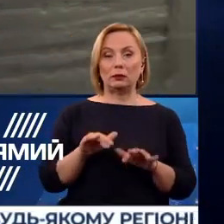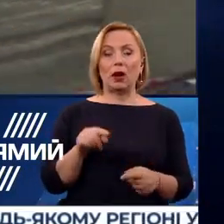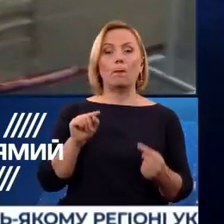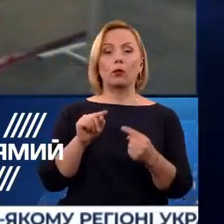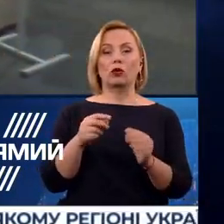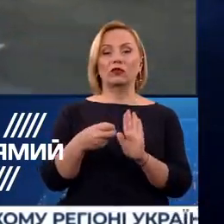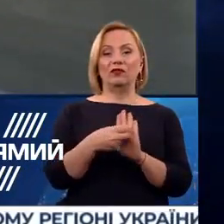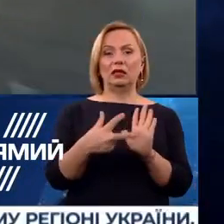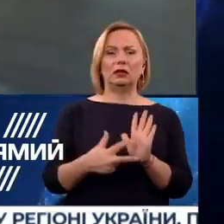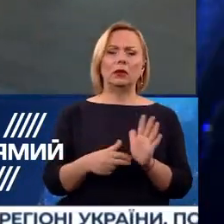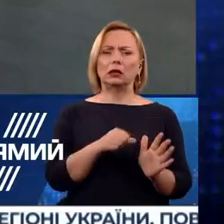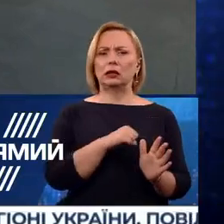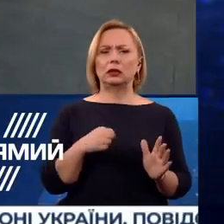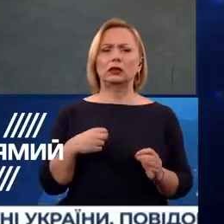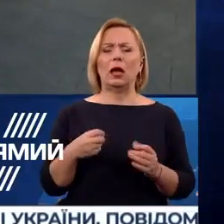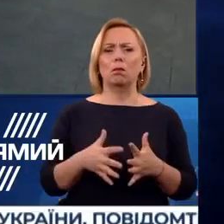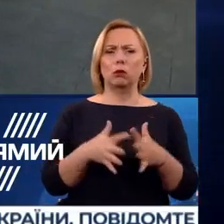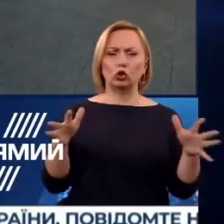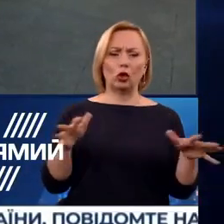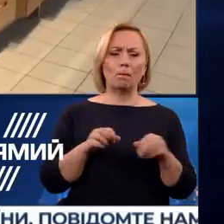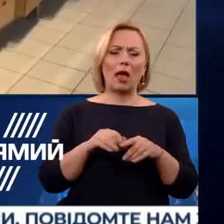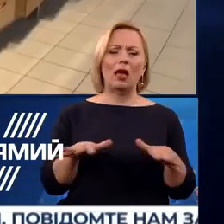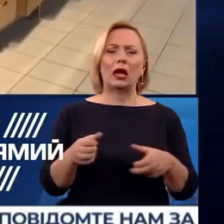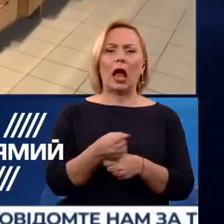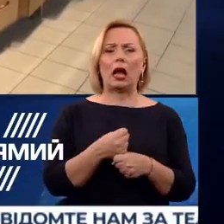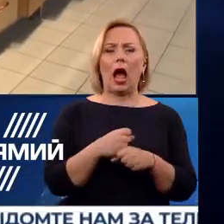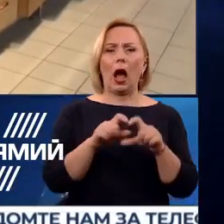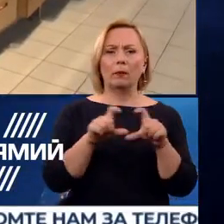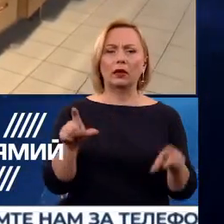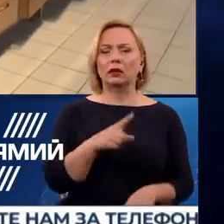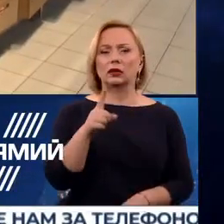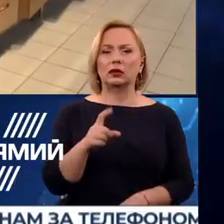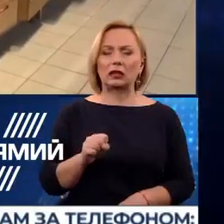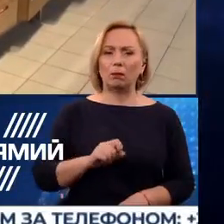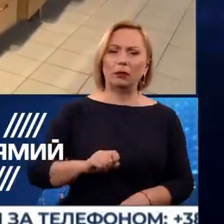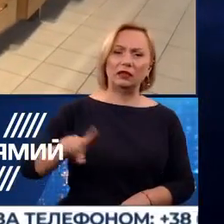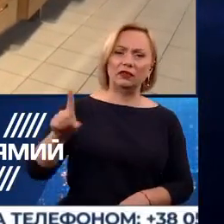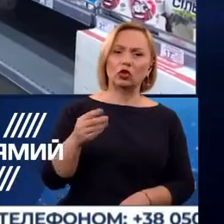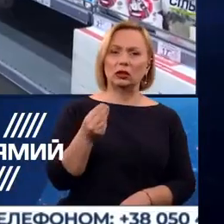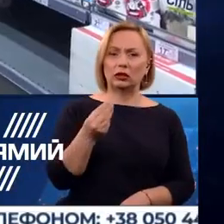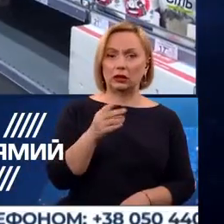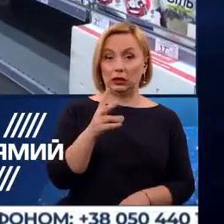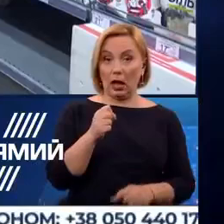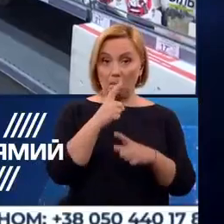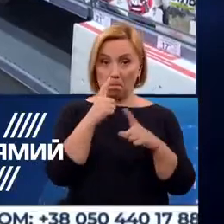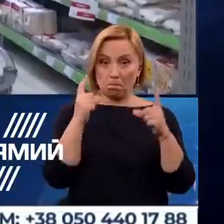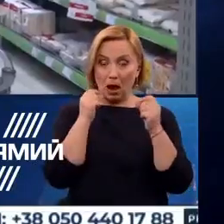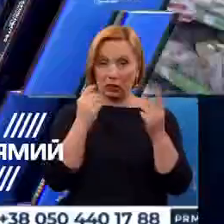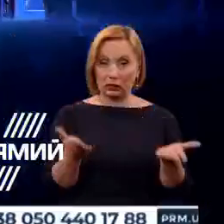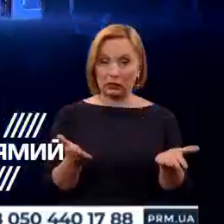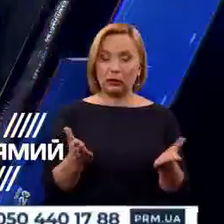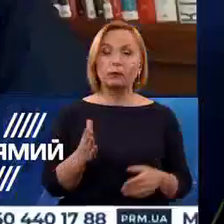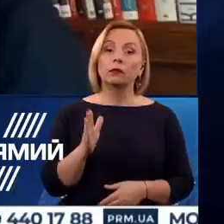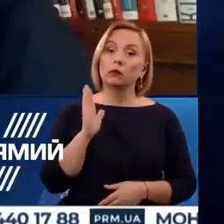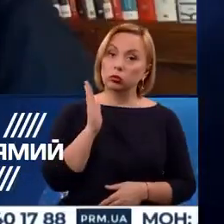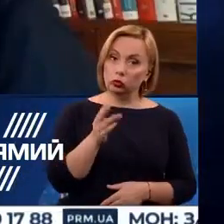18 найбільших столичних мереж аптек за підвищення цін на маски. Чи будуть знайдені винні, пане Олеже, чи будуть покарані,